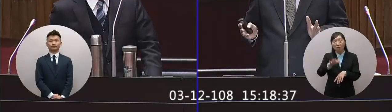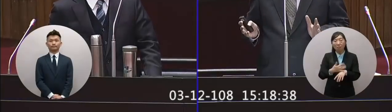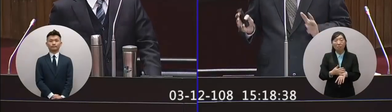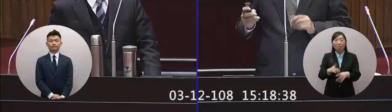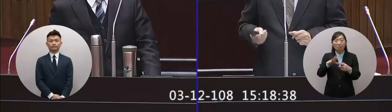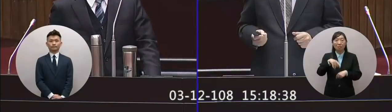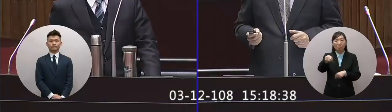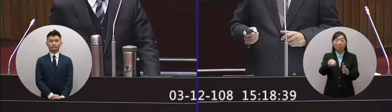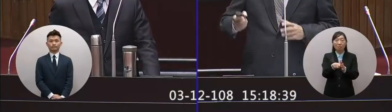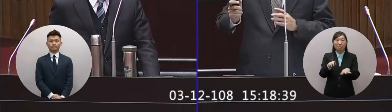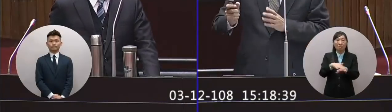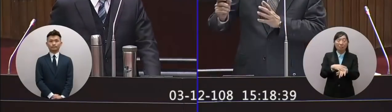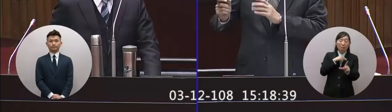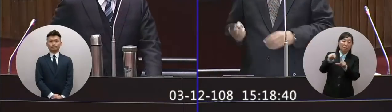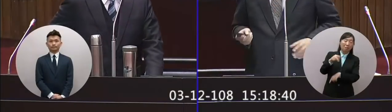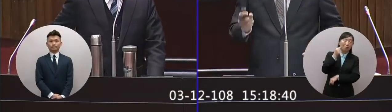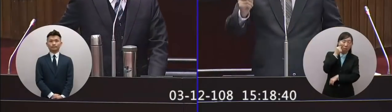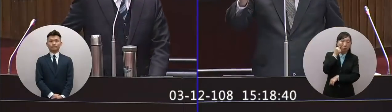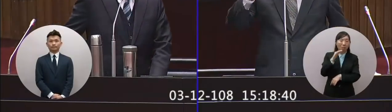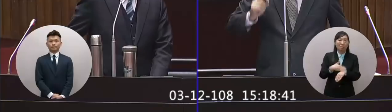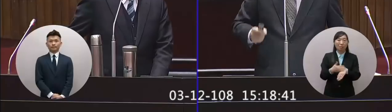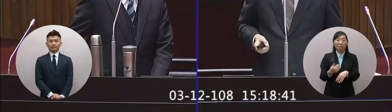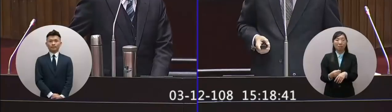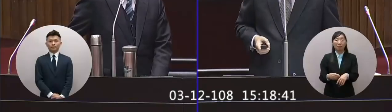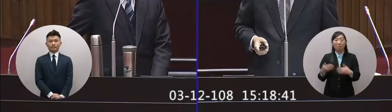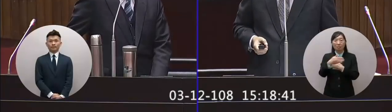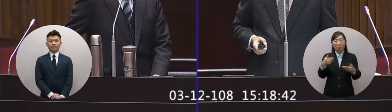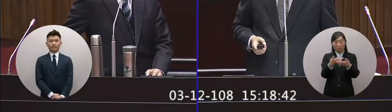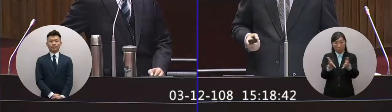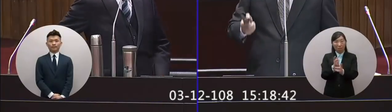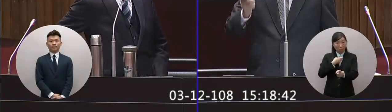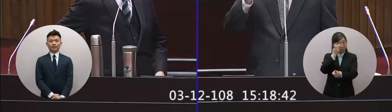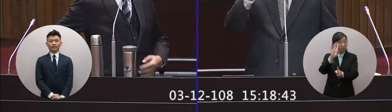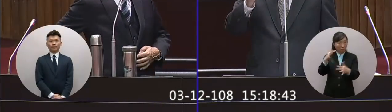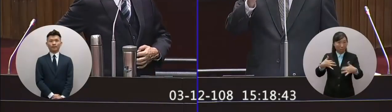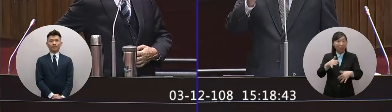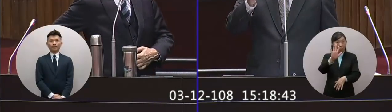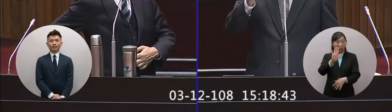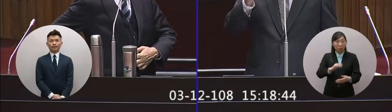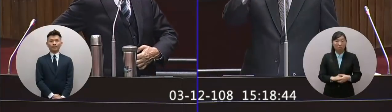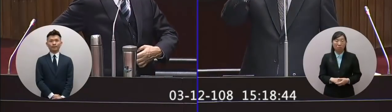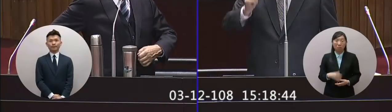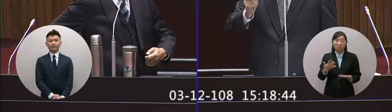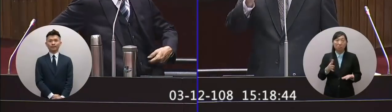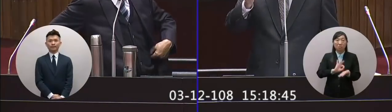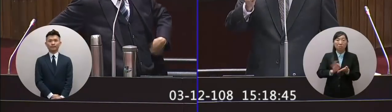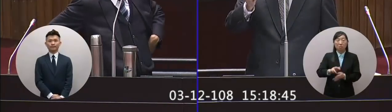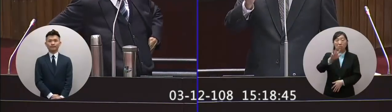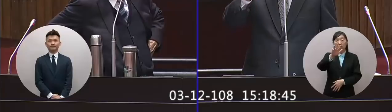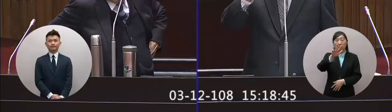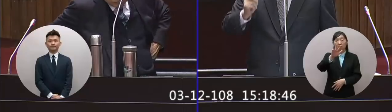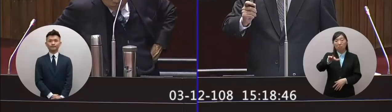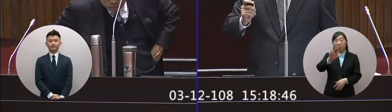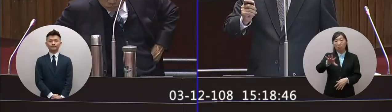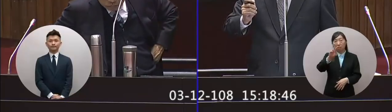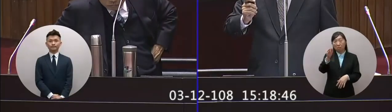避开我们的死角问题。当然，死角问题，但交通部也有看到问题哦。我们交通部也花了将近8000多万来补助